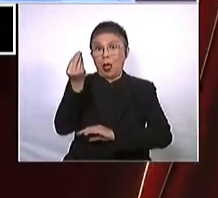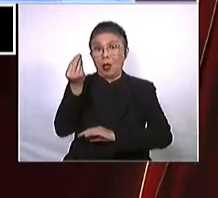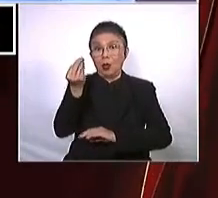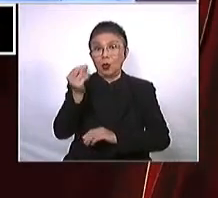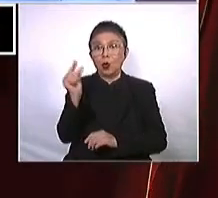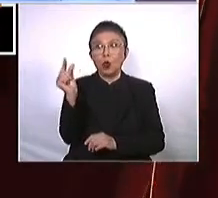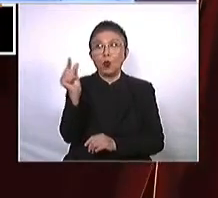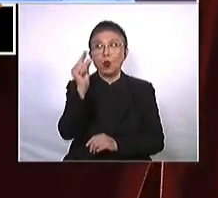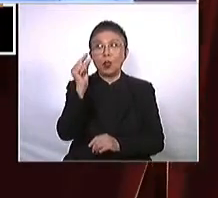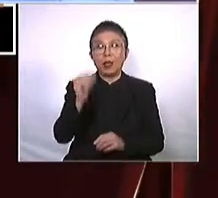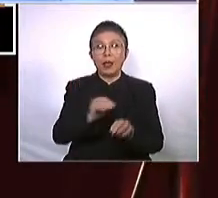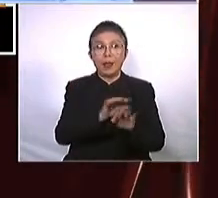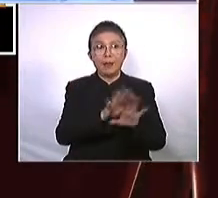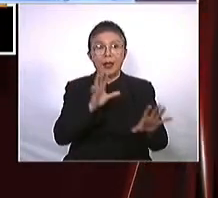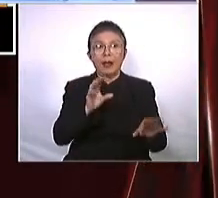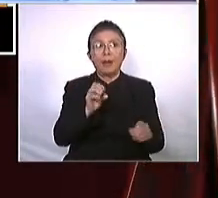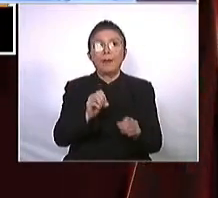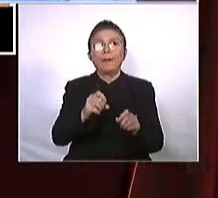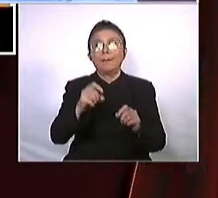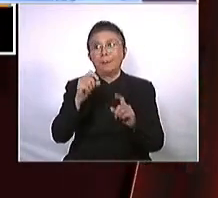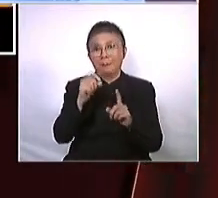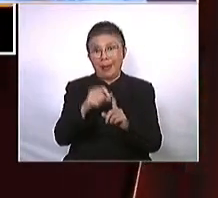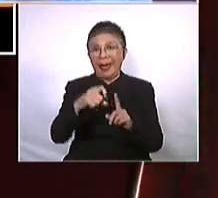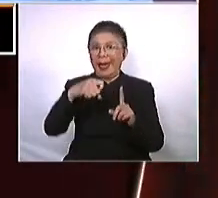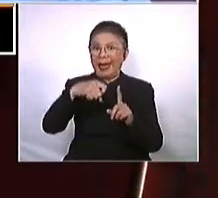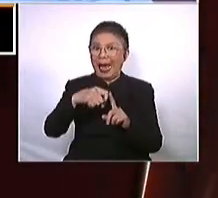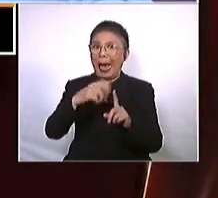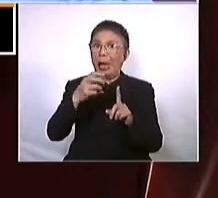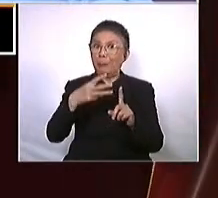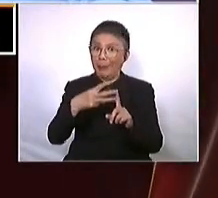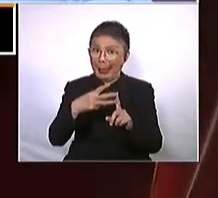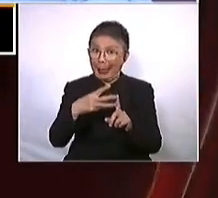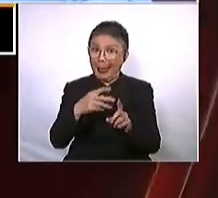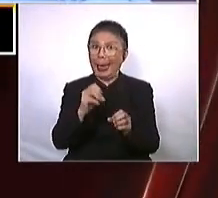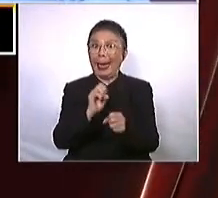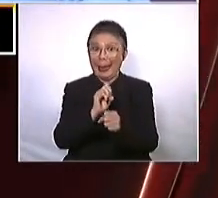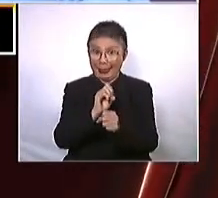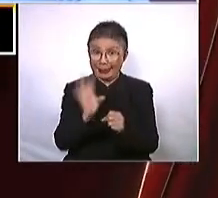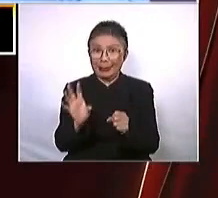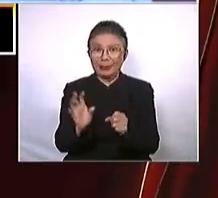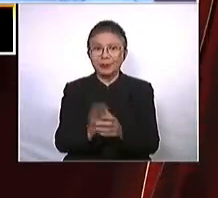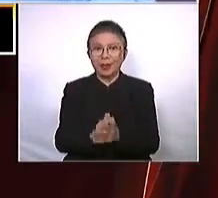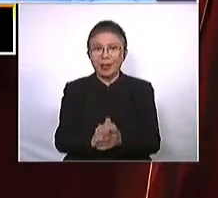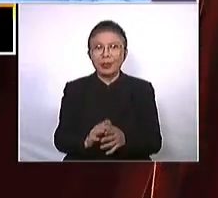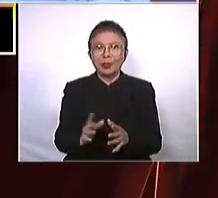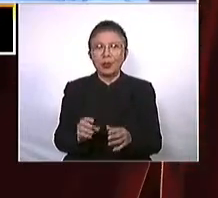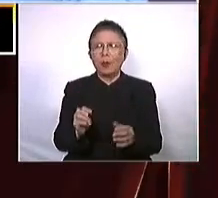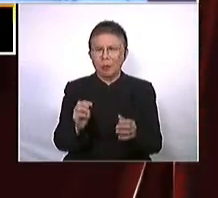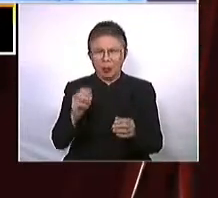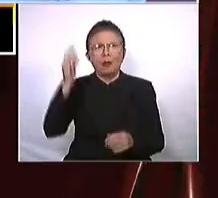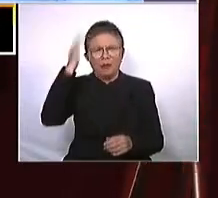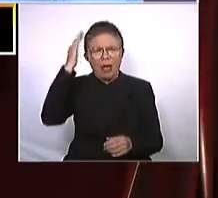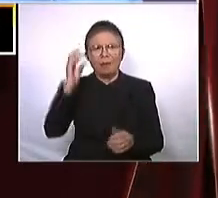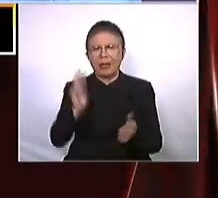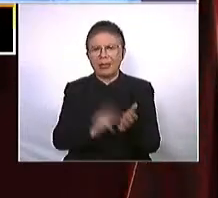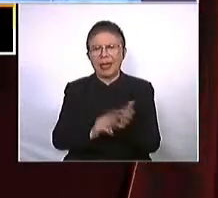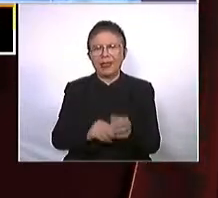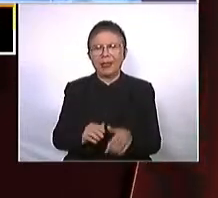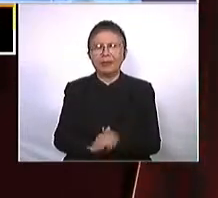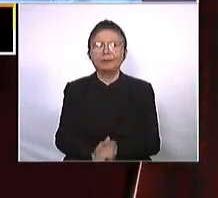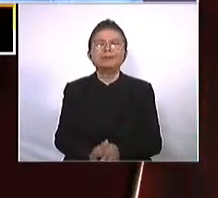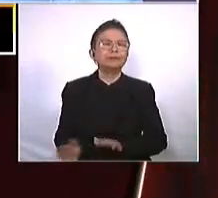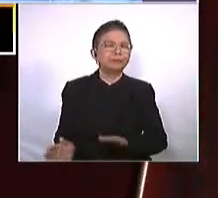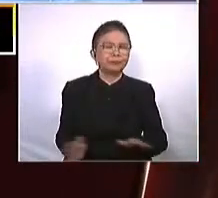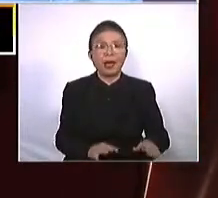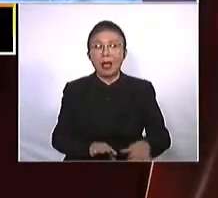ketua umum dari Partai PKB, saya yakin sekali Gus Muhaimin paham sekali untuk masalah ini.